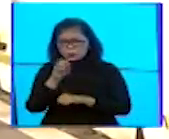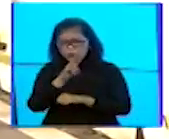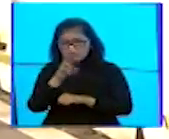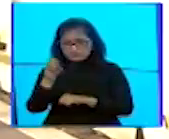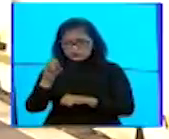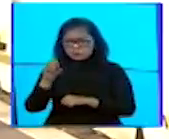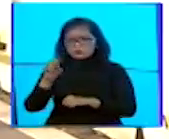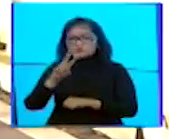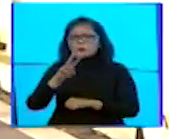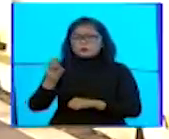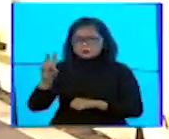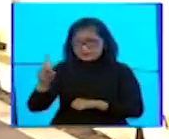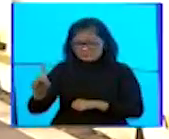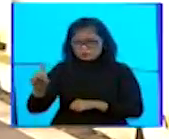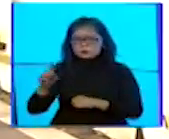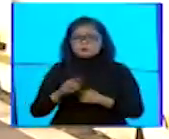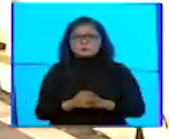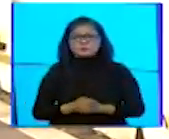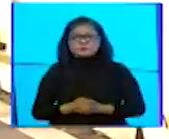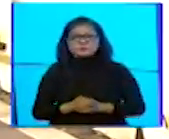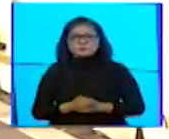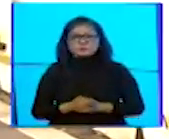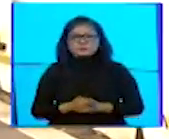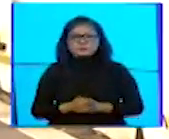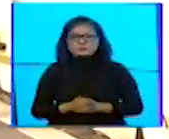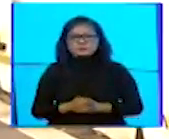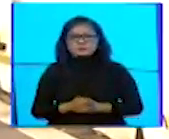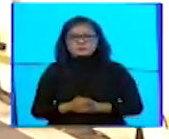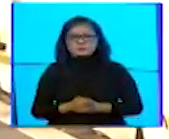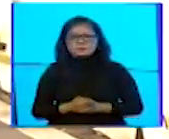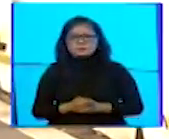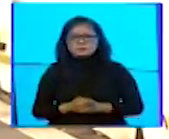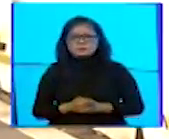mendatang. Dari Jakarta, Yasmin Tania, Enggar Bagus, Muhammad Firmansyah, iNews melaporkan.